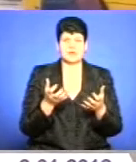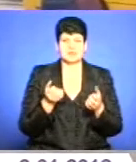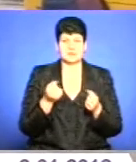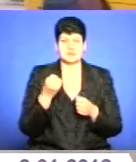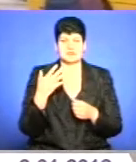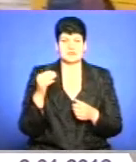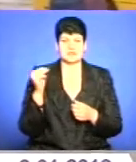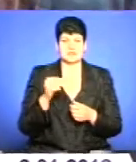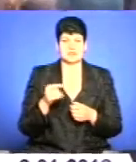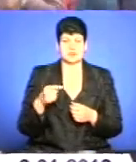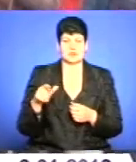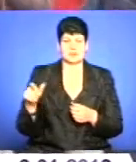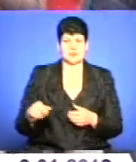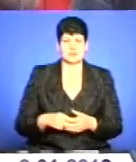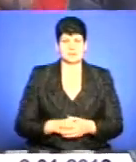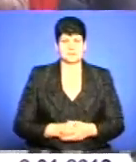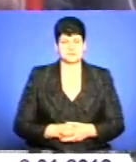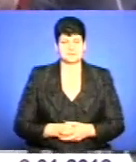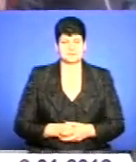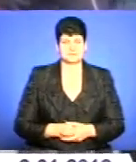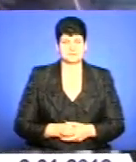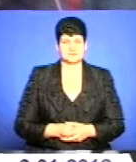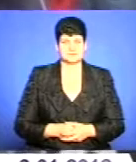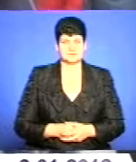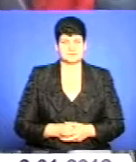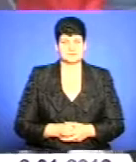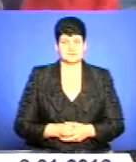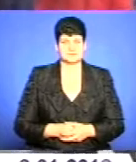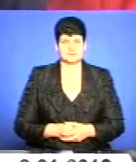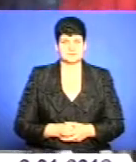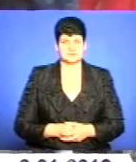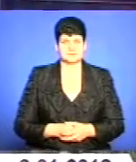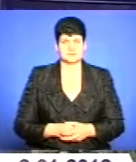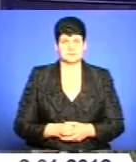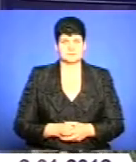15 тисяч тернополян. Тарас Бурак, Юрій Багрій, Вісті ТТБ.